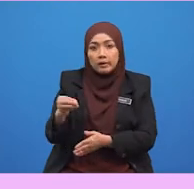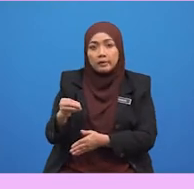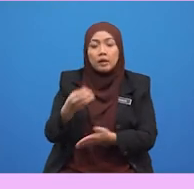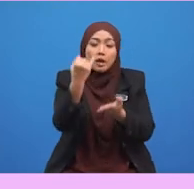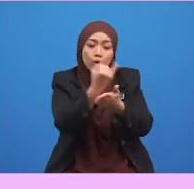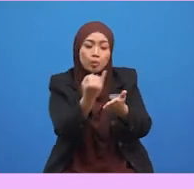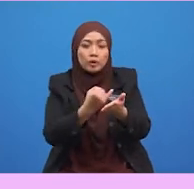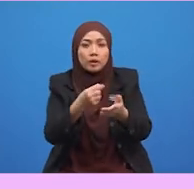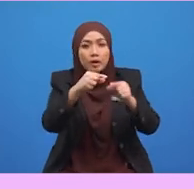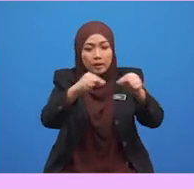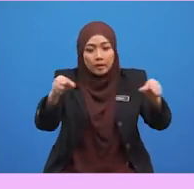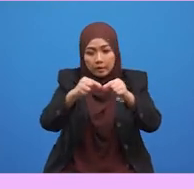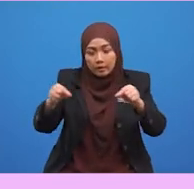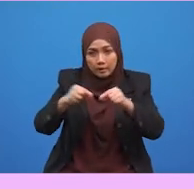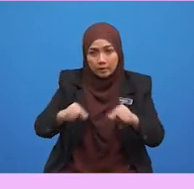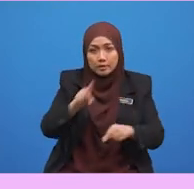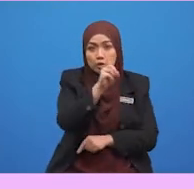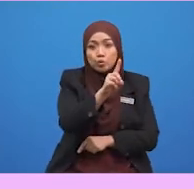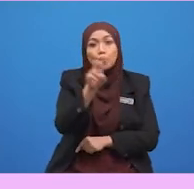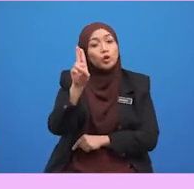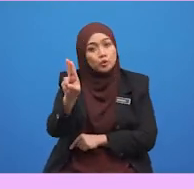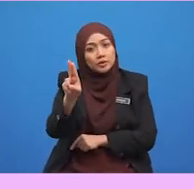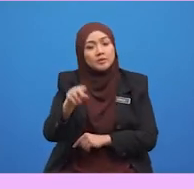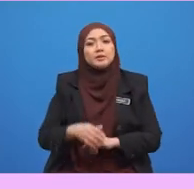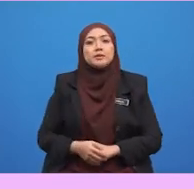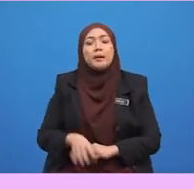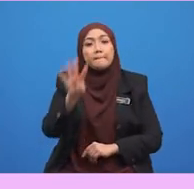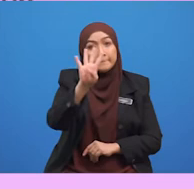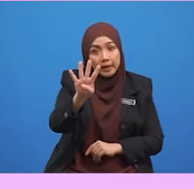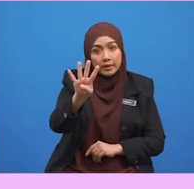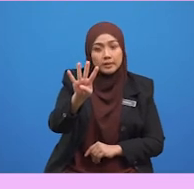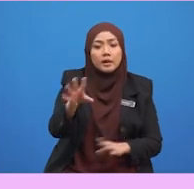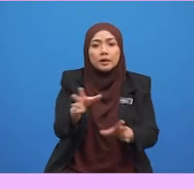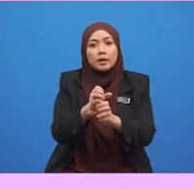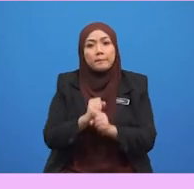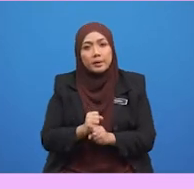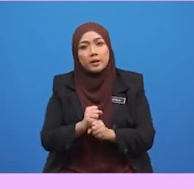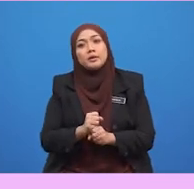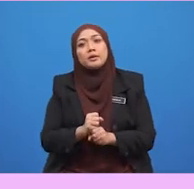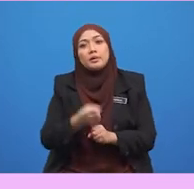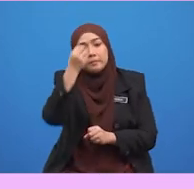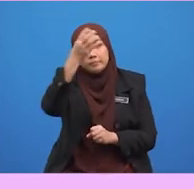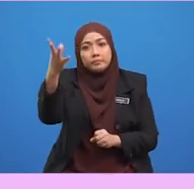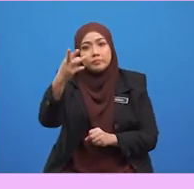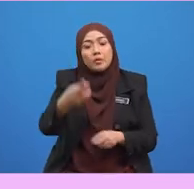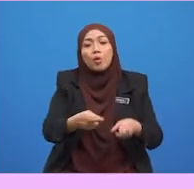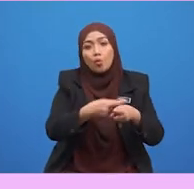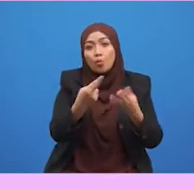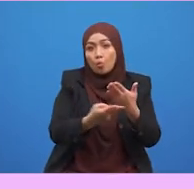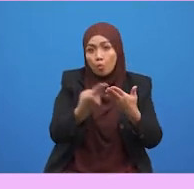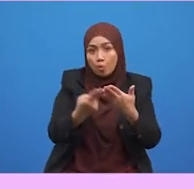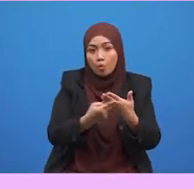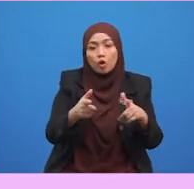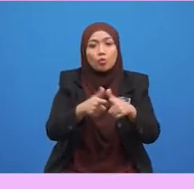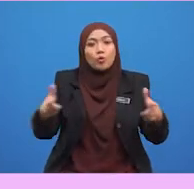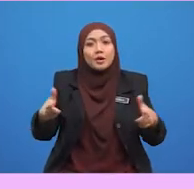dan melukis garis-garis berjarak satu unit. Yang keempat, dapat menerbitkan rumus